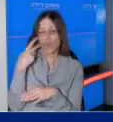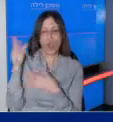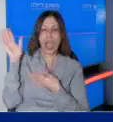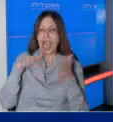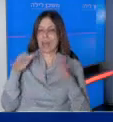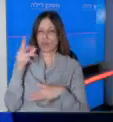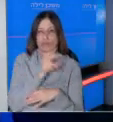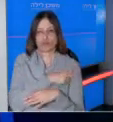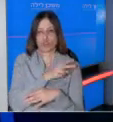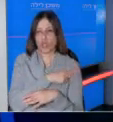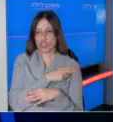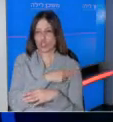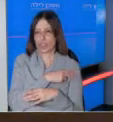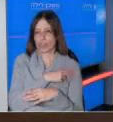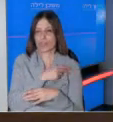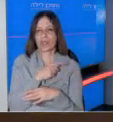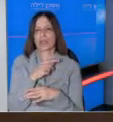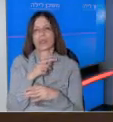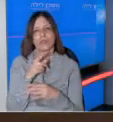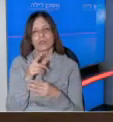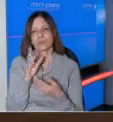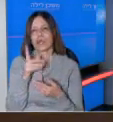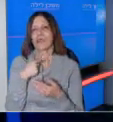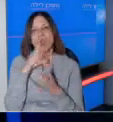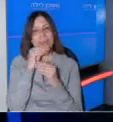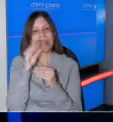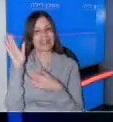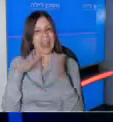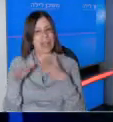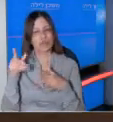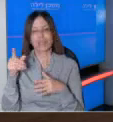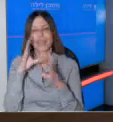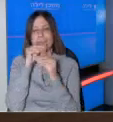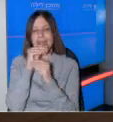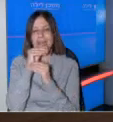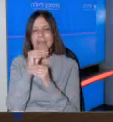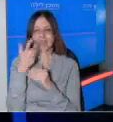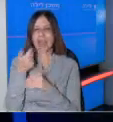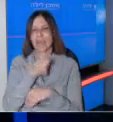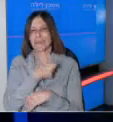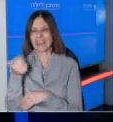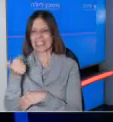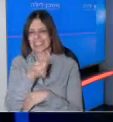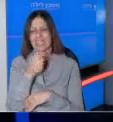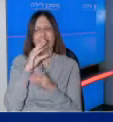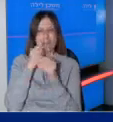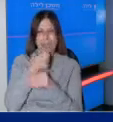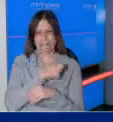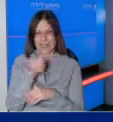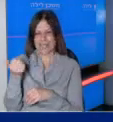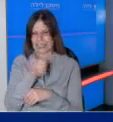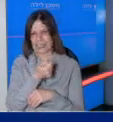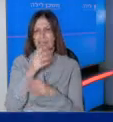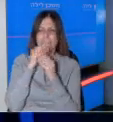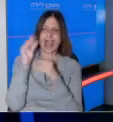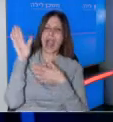אלימות משטרתית. אני דיברתי על בצורה שערורייתית. לא דיברתי על אלימות. דיברתי על המכתזיות. אני מדבר על מכתזית, אני מדבר על